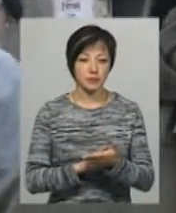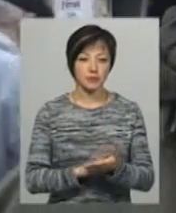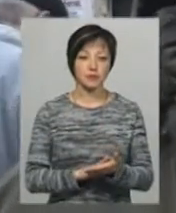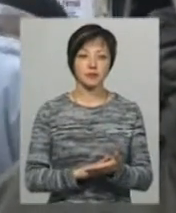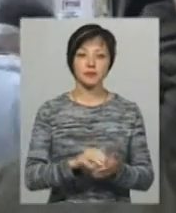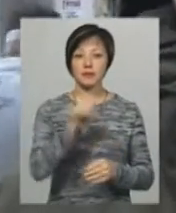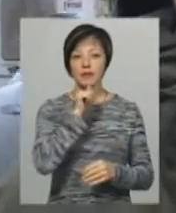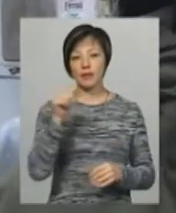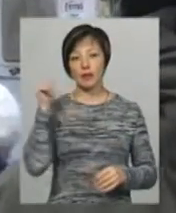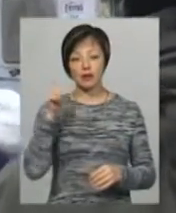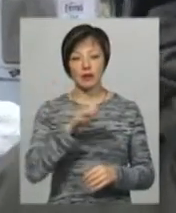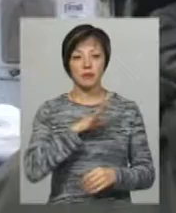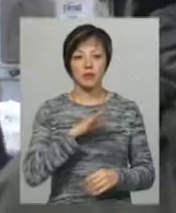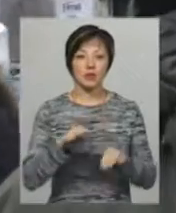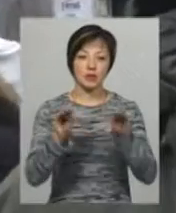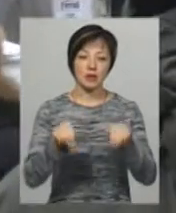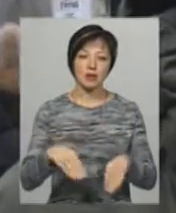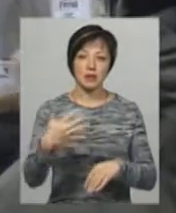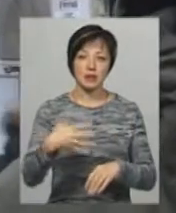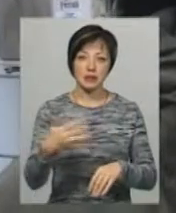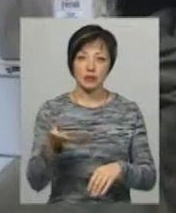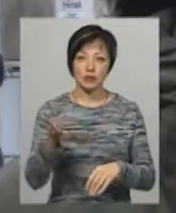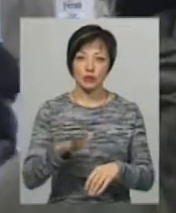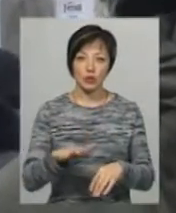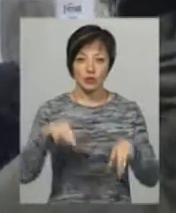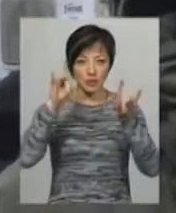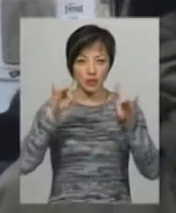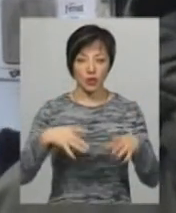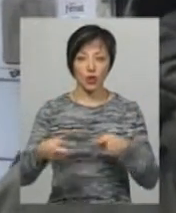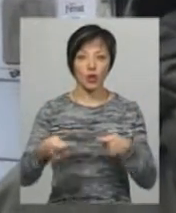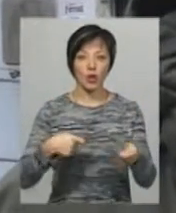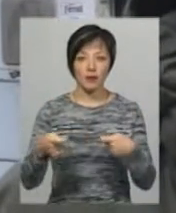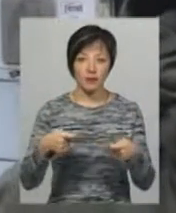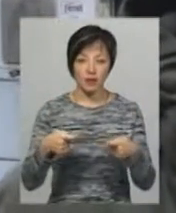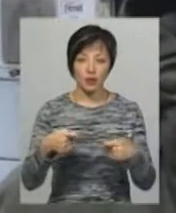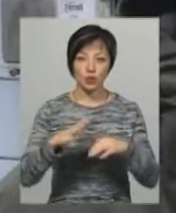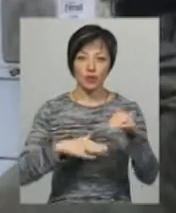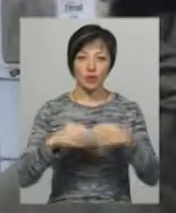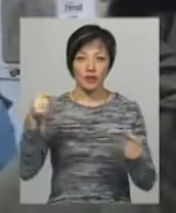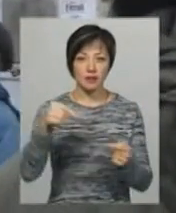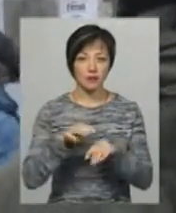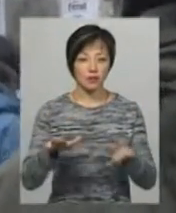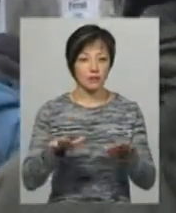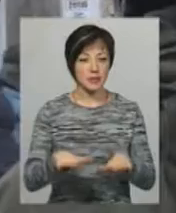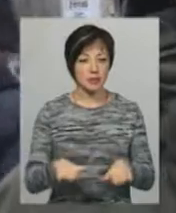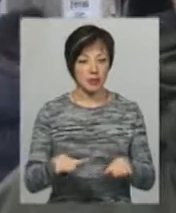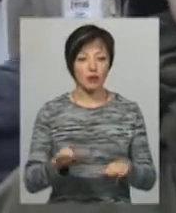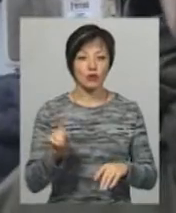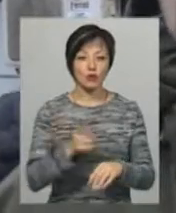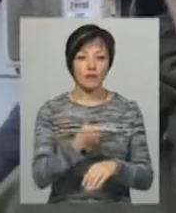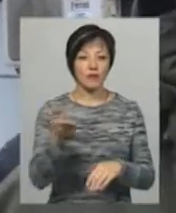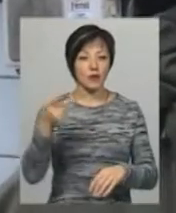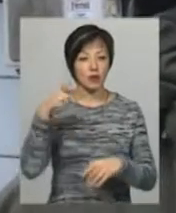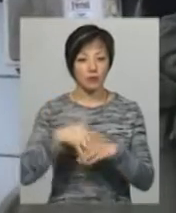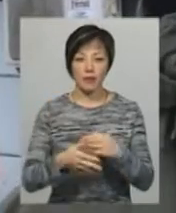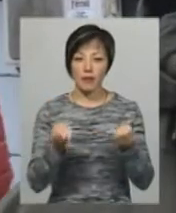За минулий рік було складено близько 50 протоколів щодо стихійної торгівлі, торгівлі з рук в невстановлених місцях. Тобто, щоб ви собі розуміли,